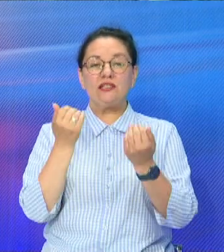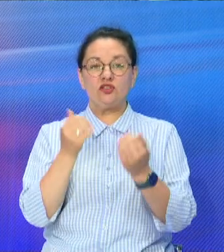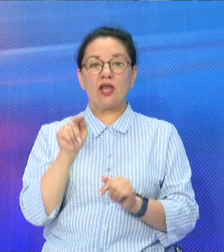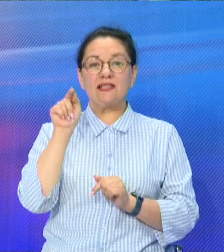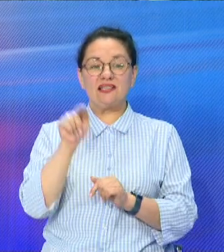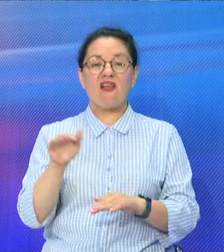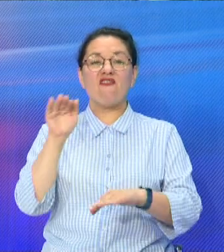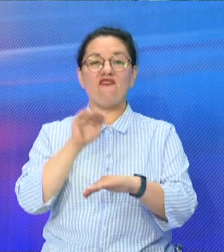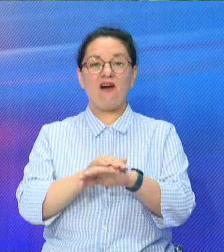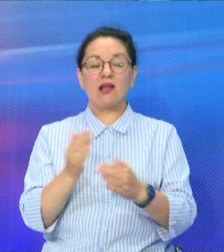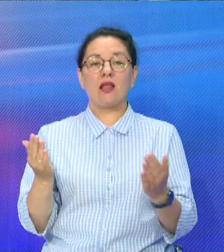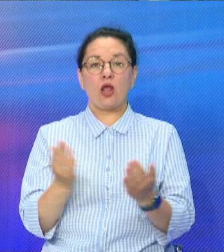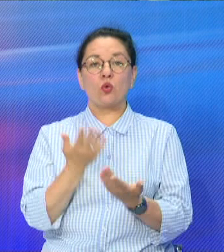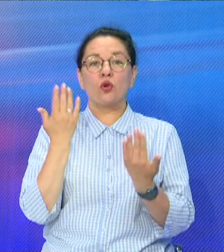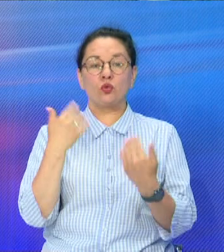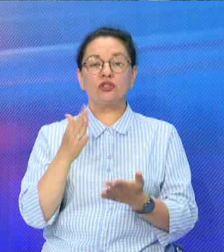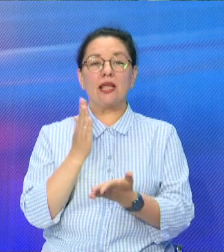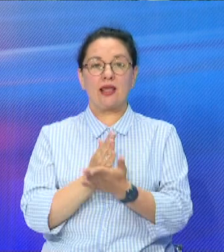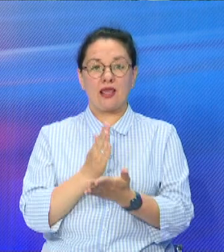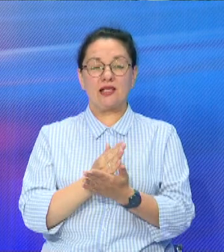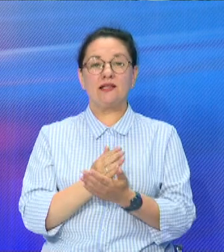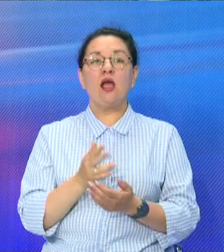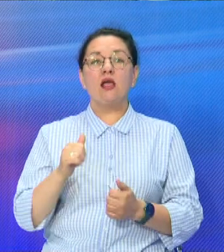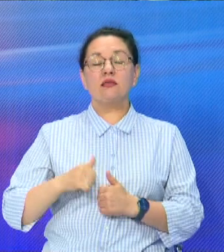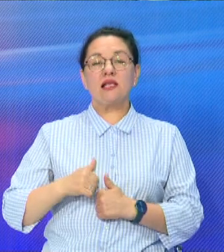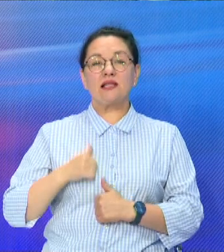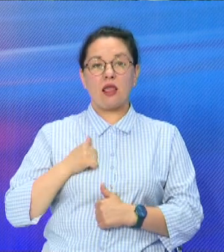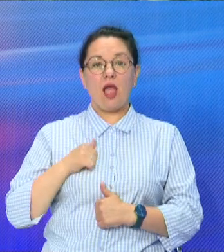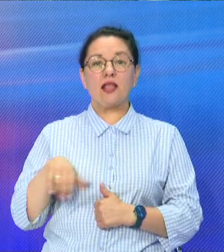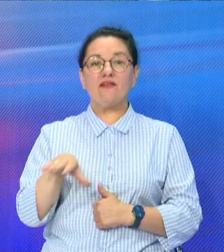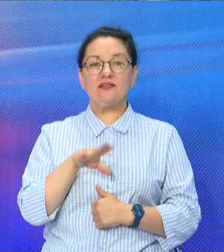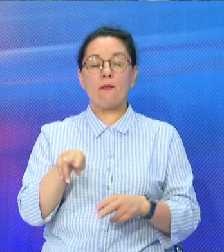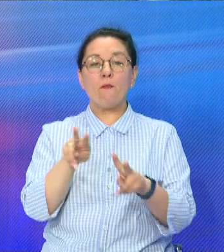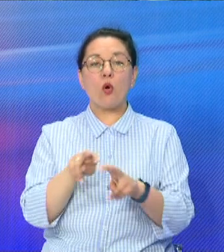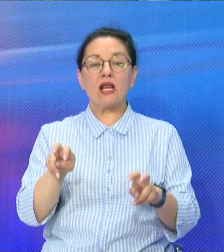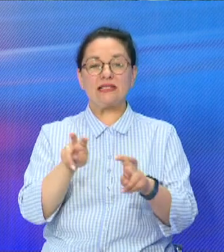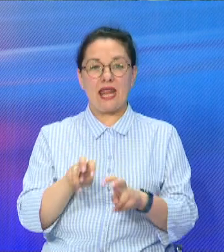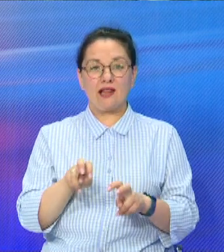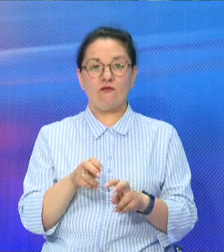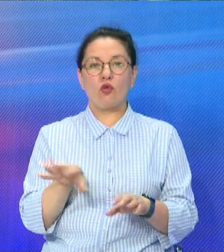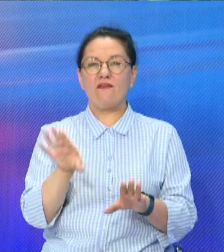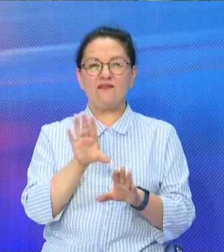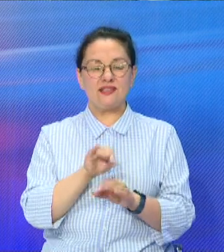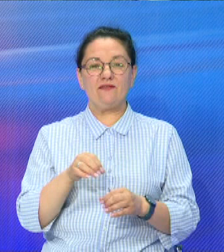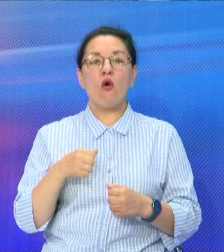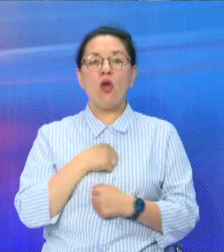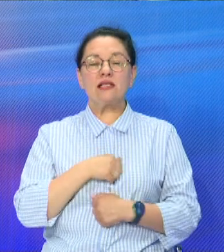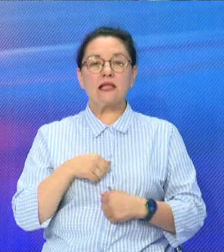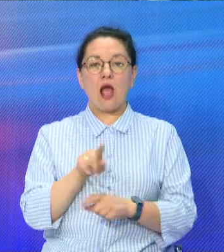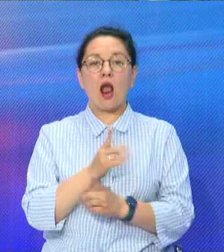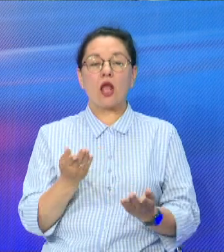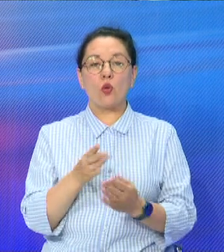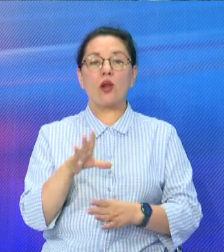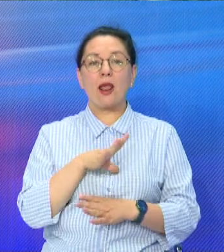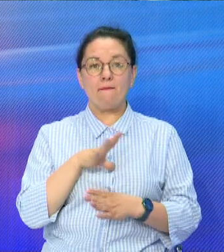дополнительно становятся достоянием общественности по расследованию тех злодеяний фашистских злодея на территории беларуси